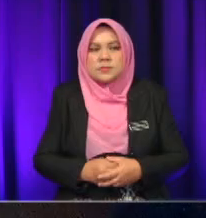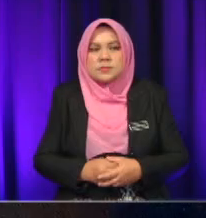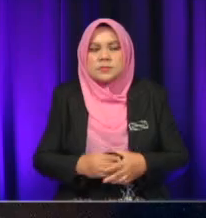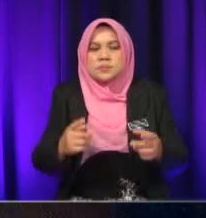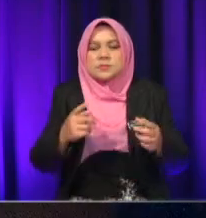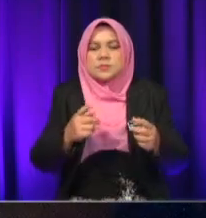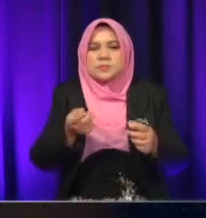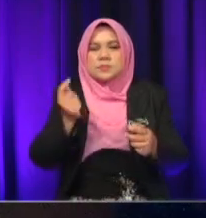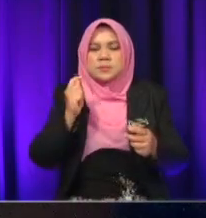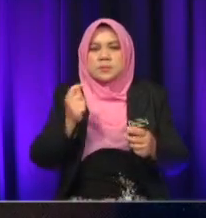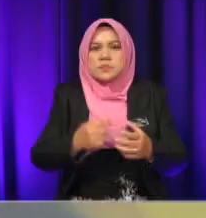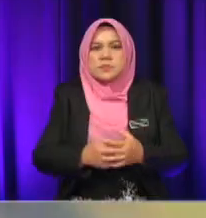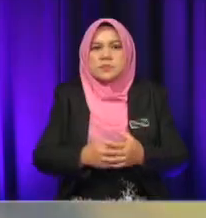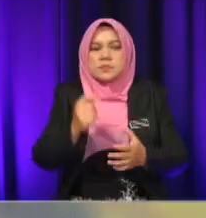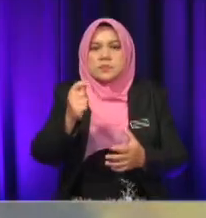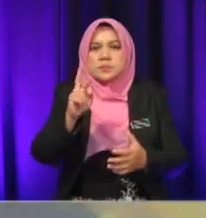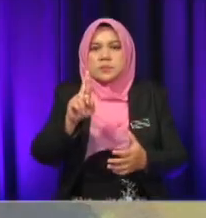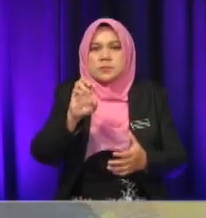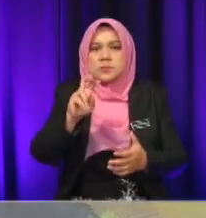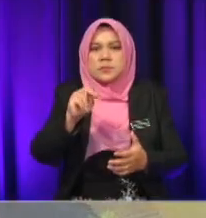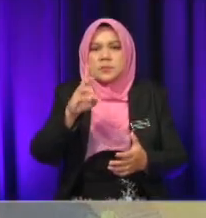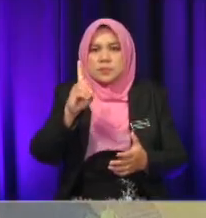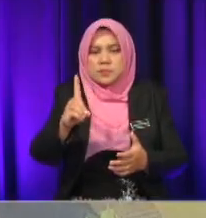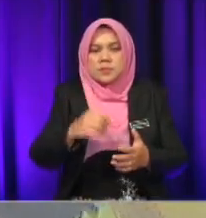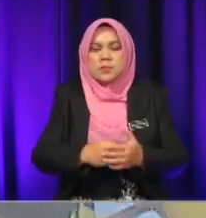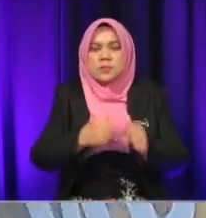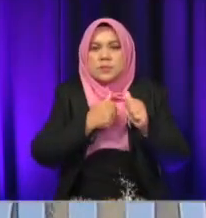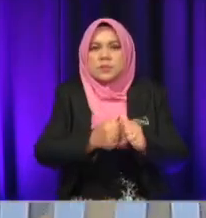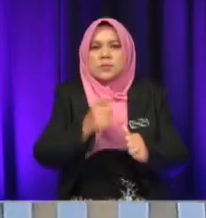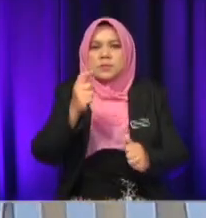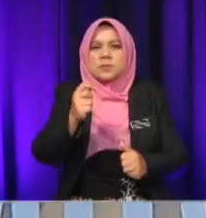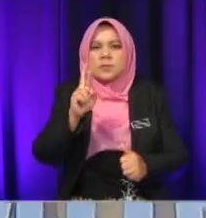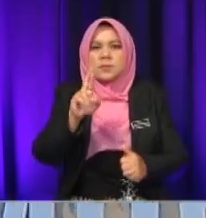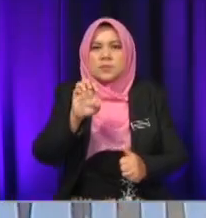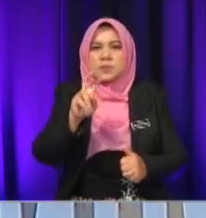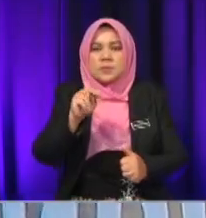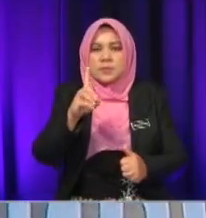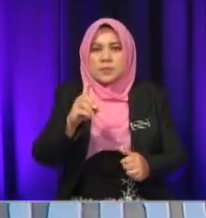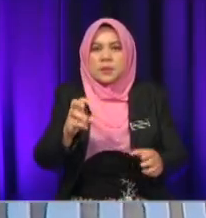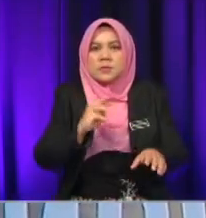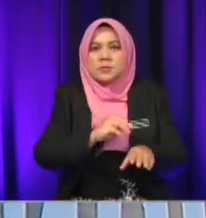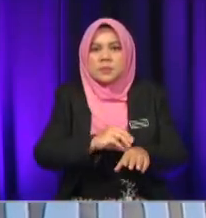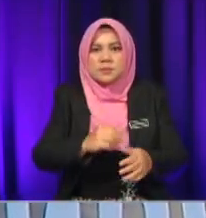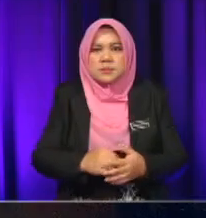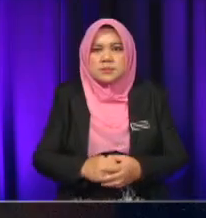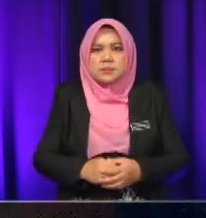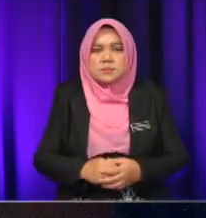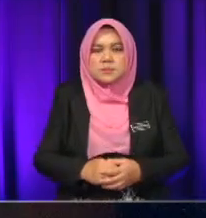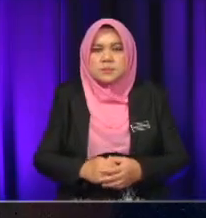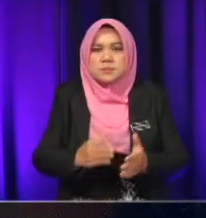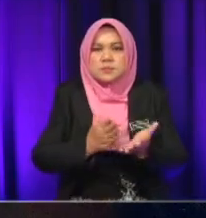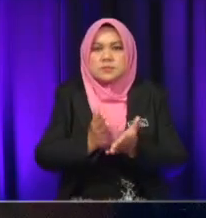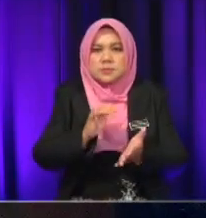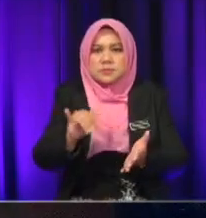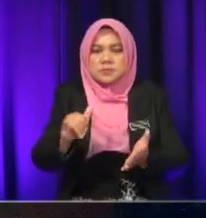dengan cikgu sebut tadi kan, trend pun penting juga kan cikgu, kita mengikuti trend semasa ya kan? Okey, baiklah. Seterusnya kita